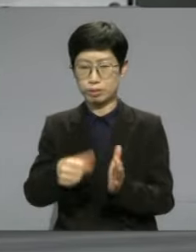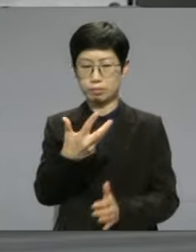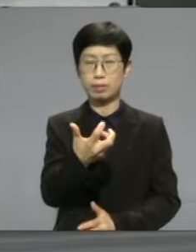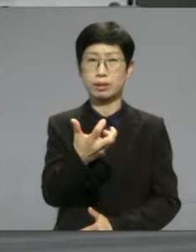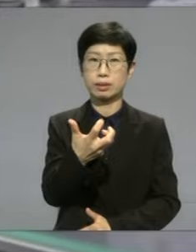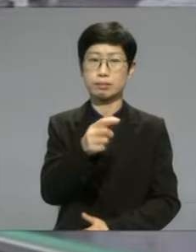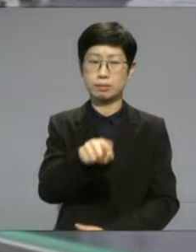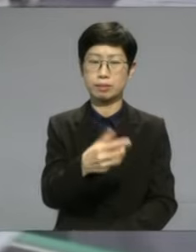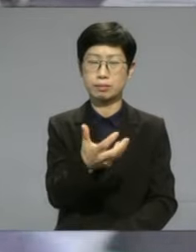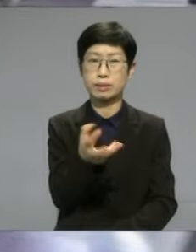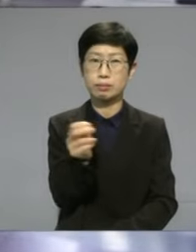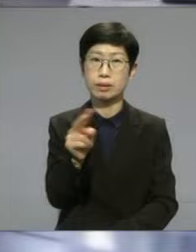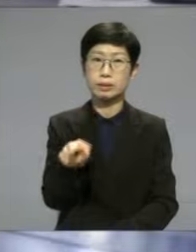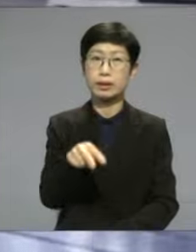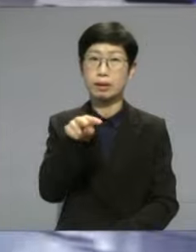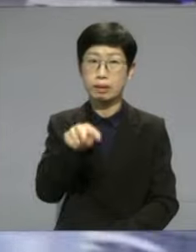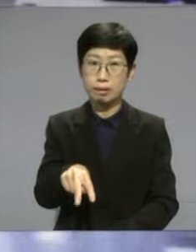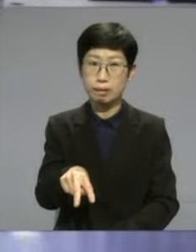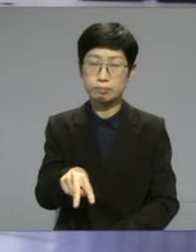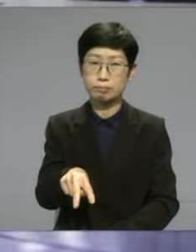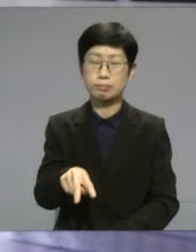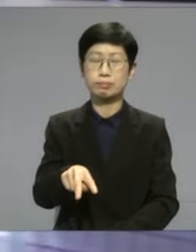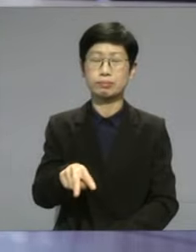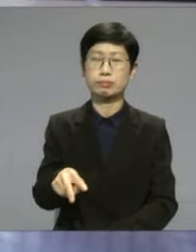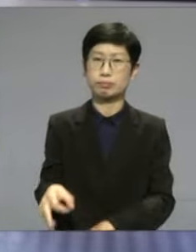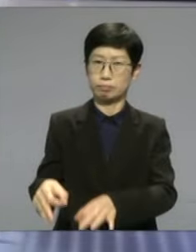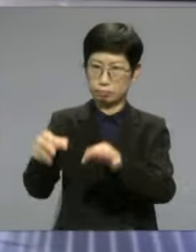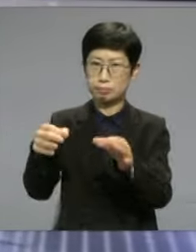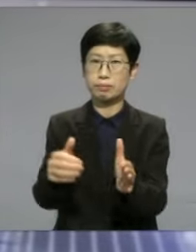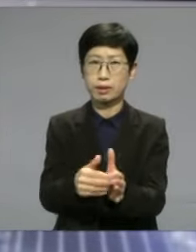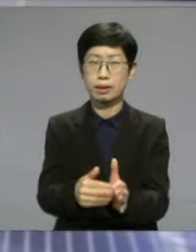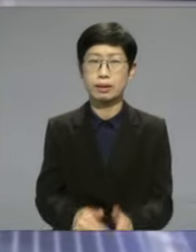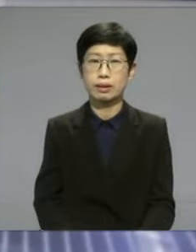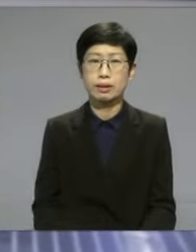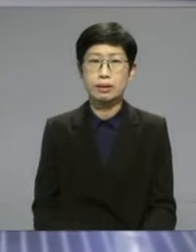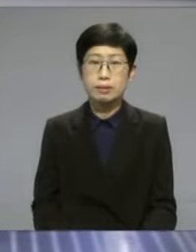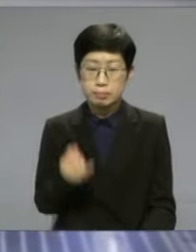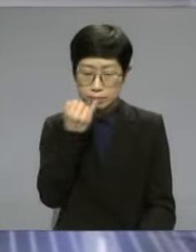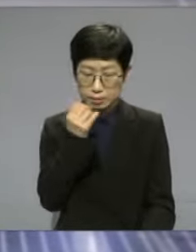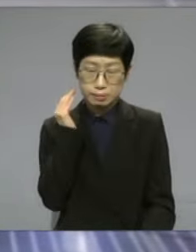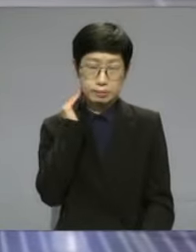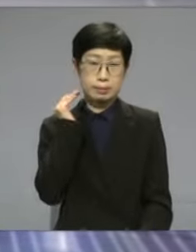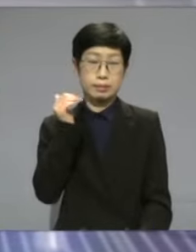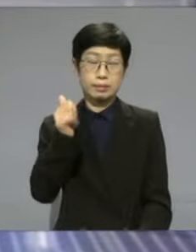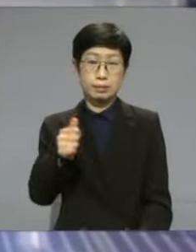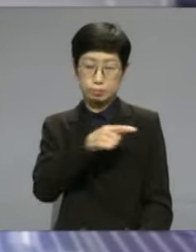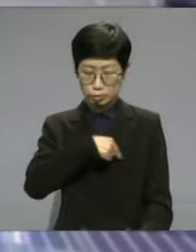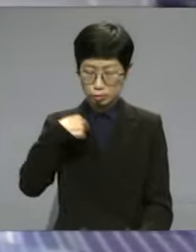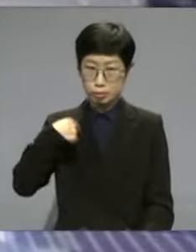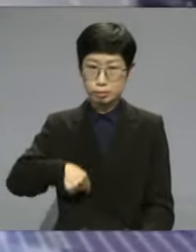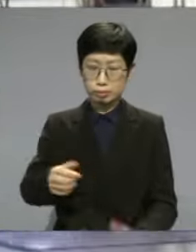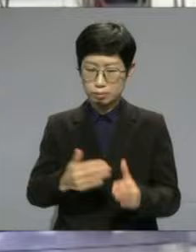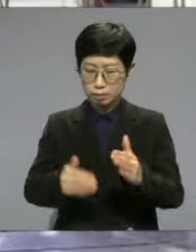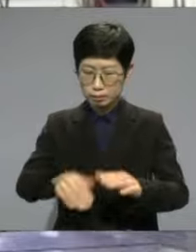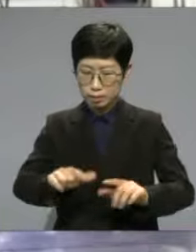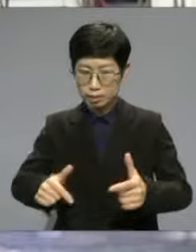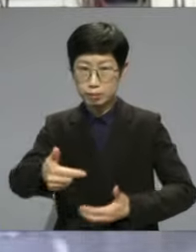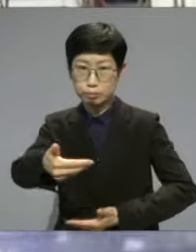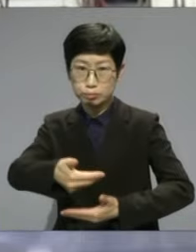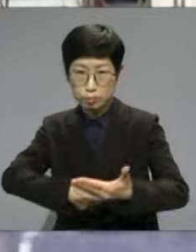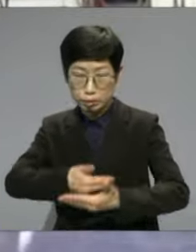달러 약 24조 651억원 규모입니다 조바이든 대통령은 중국의 불공정 무역